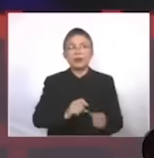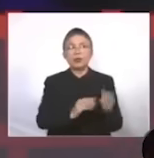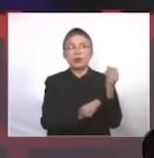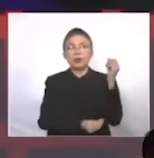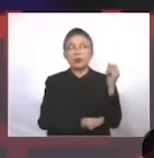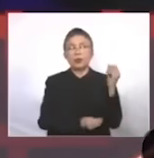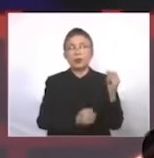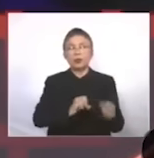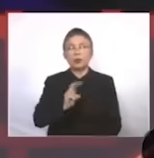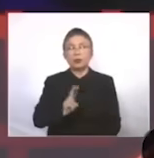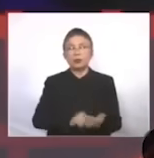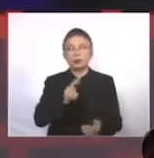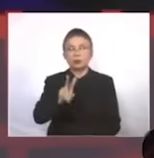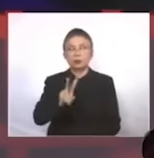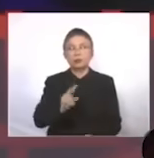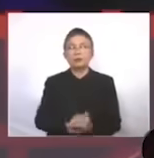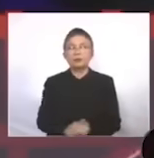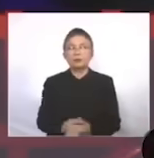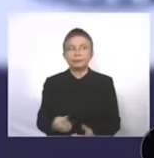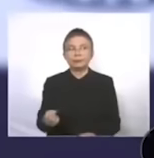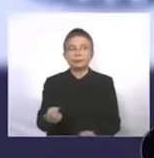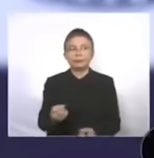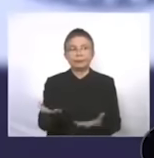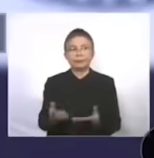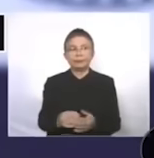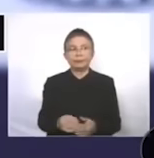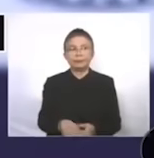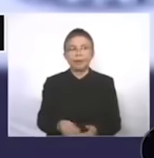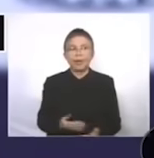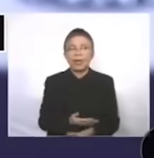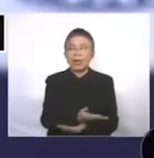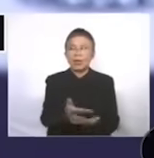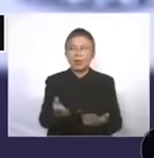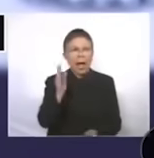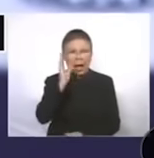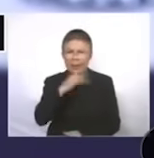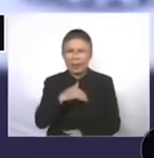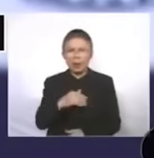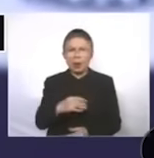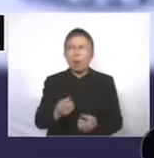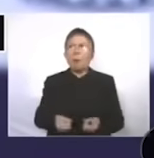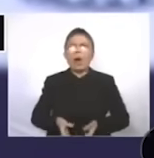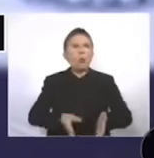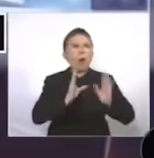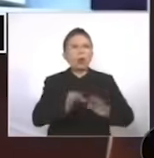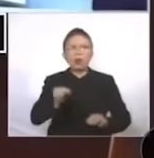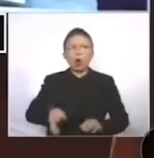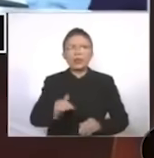selesai sudah ya Ada juga ya mungkin mereka mereka menerima